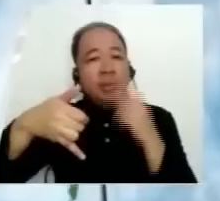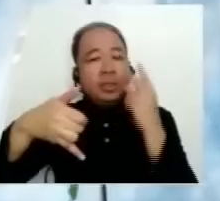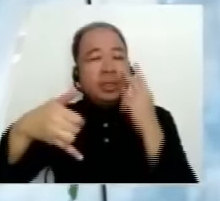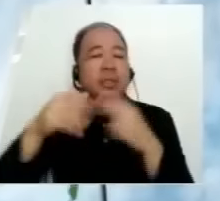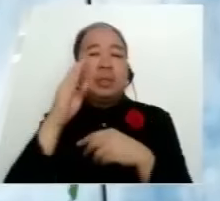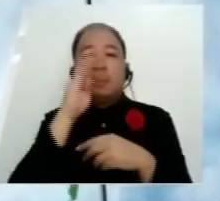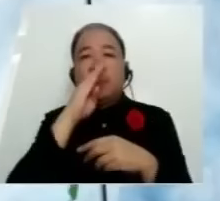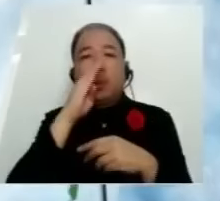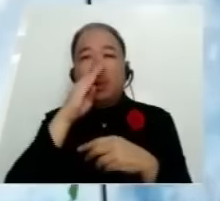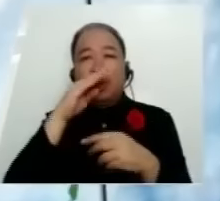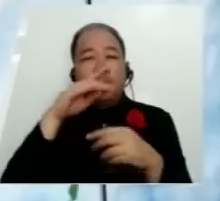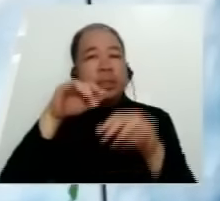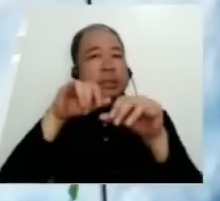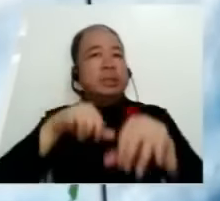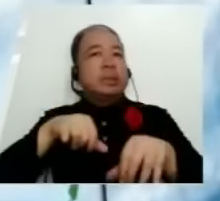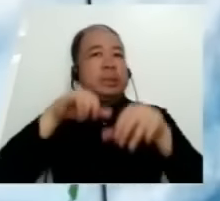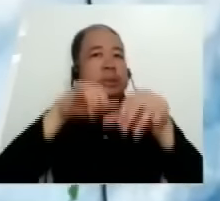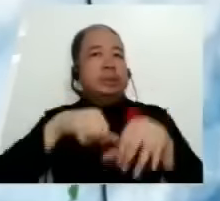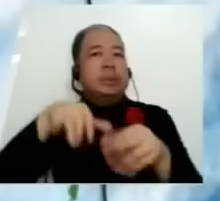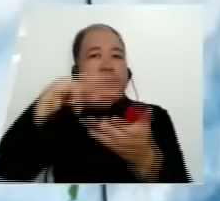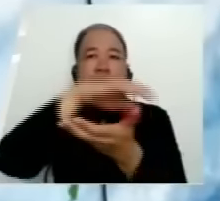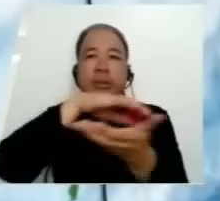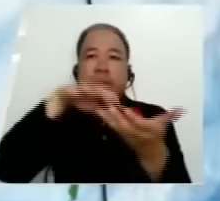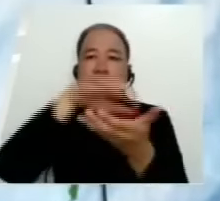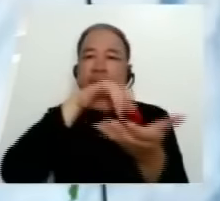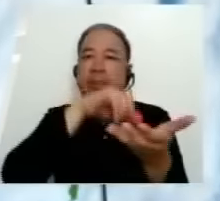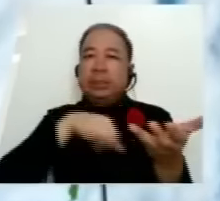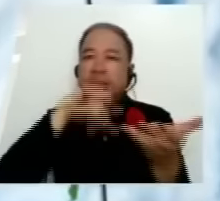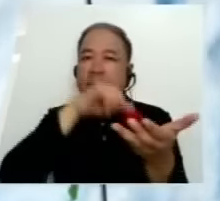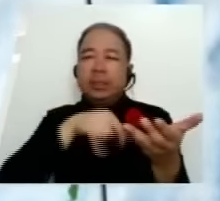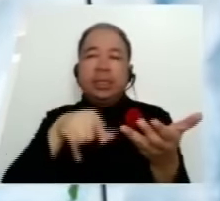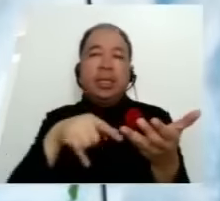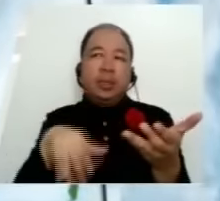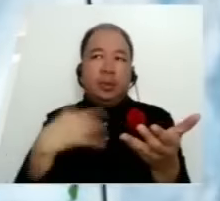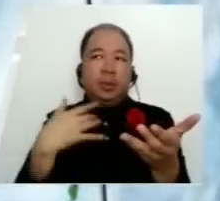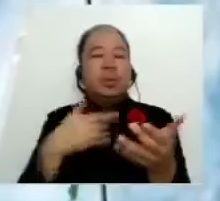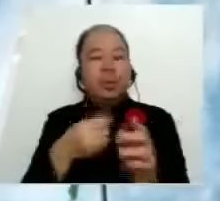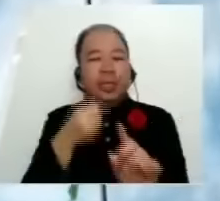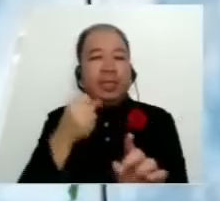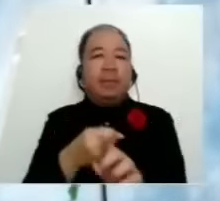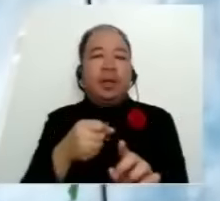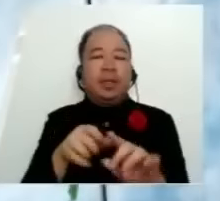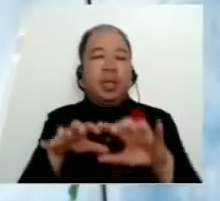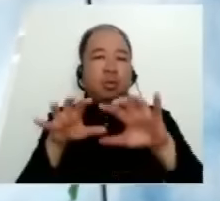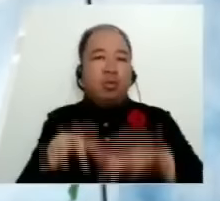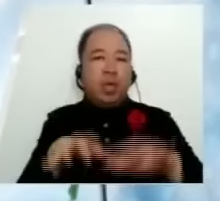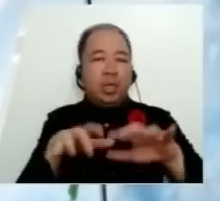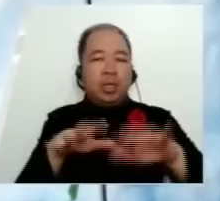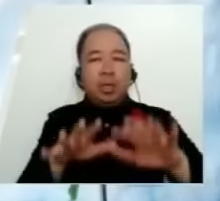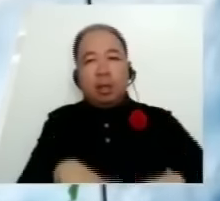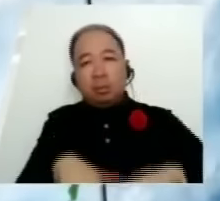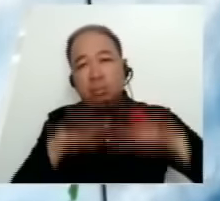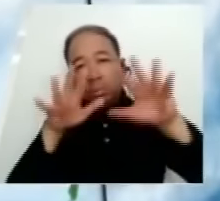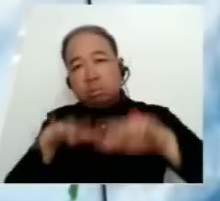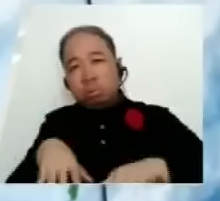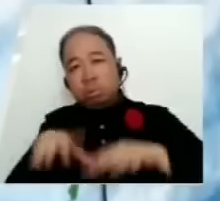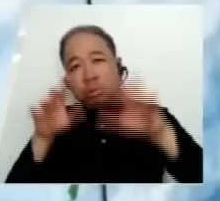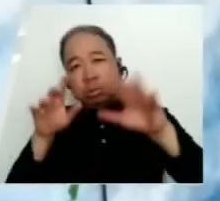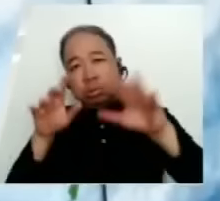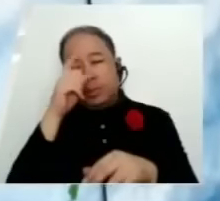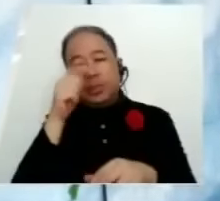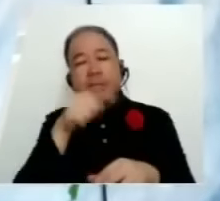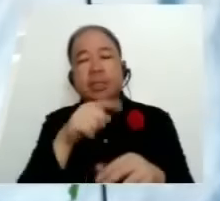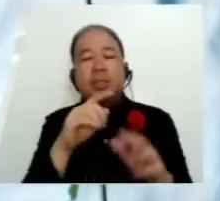nga Bagyong Christine, kaya po sila po yung pinakang napuruhan ng mga pag-ulan, yung pong mga matitinding pag-ulan na daladala nitong